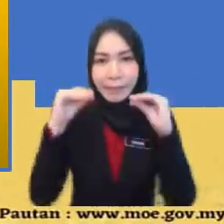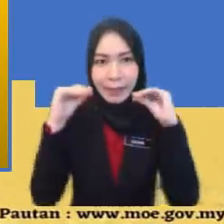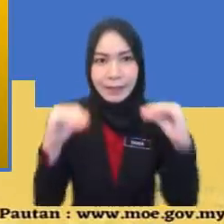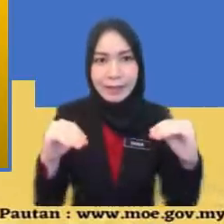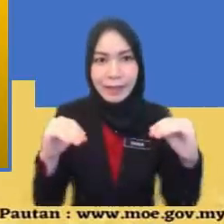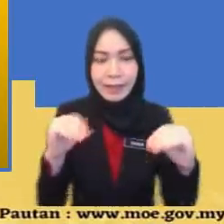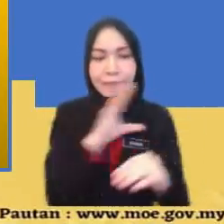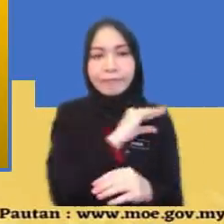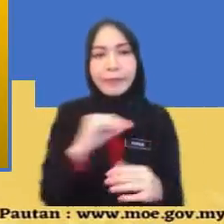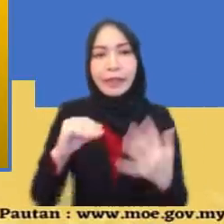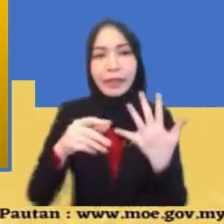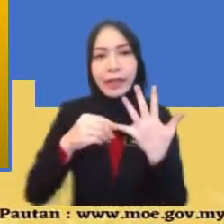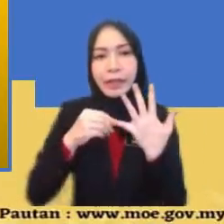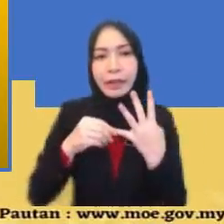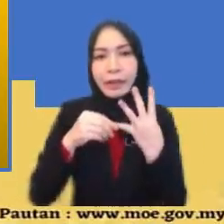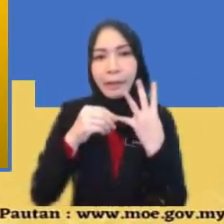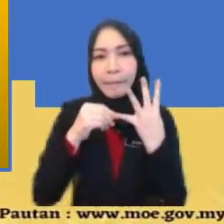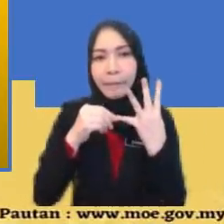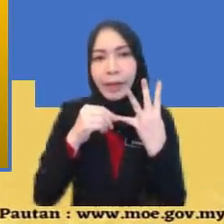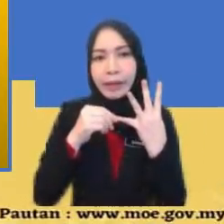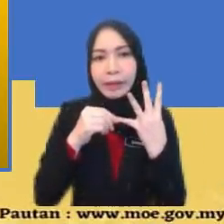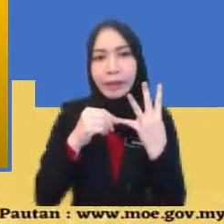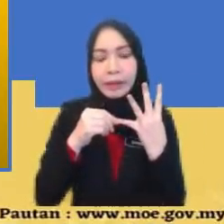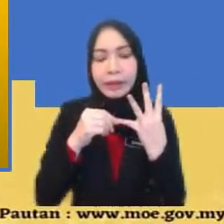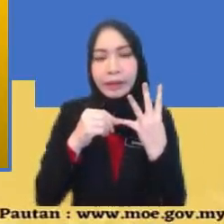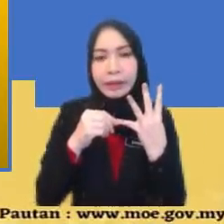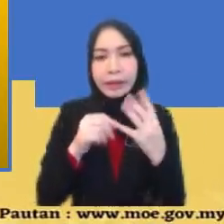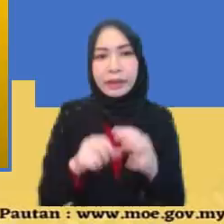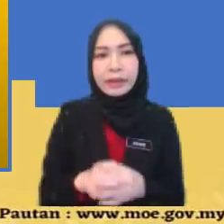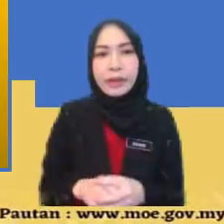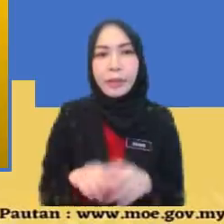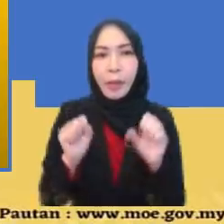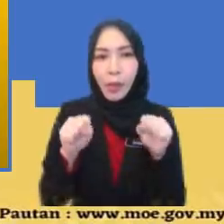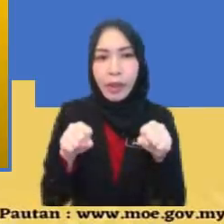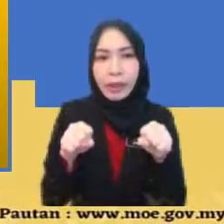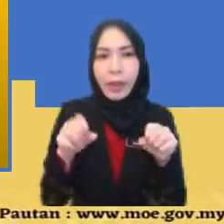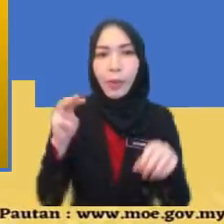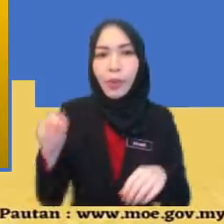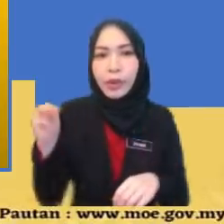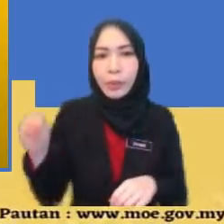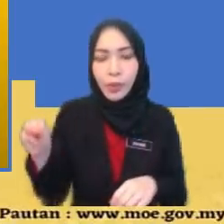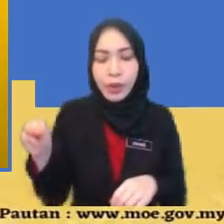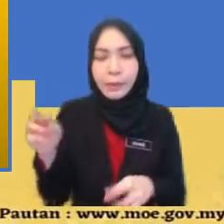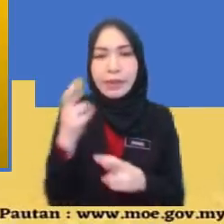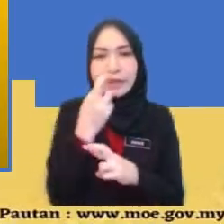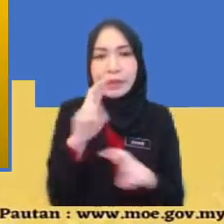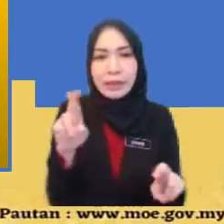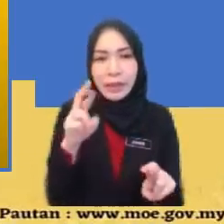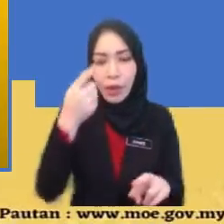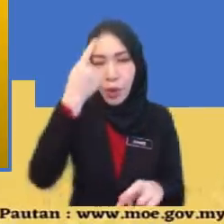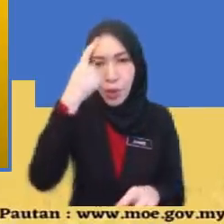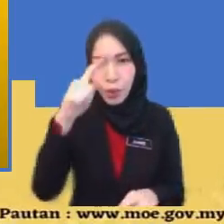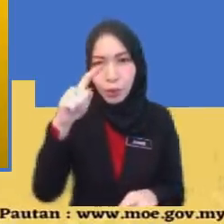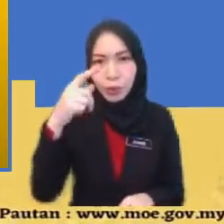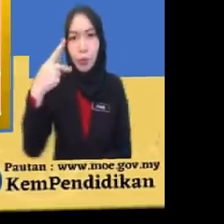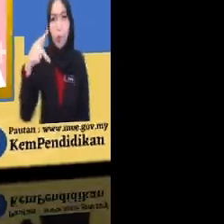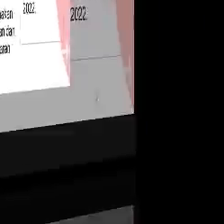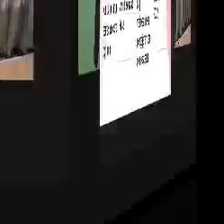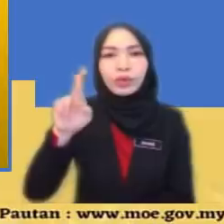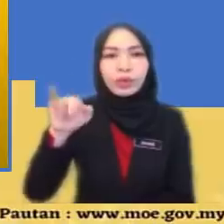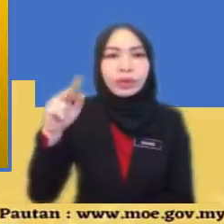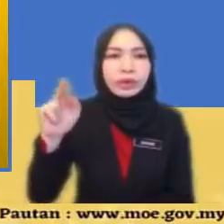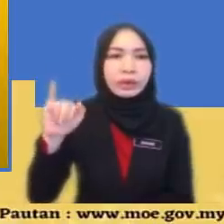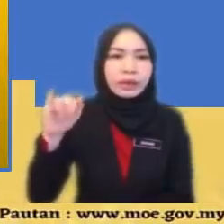murid-murid kita bersedia untuk mengikuti crackles Tahun persekolahan 2022